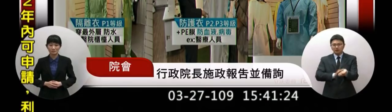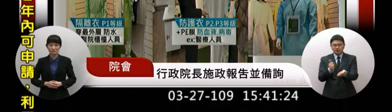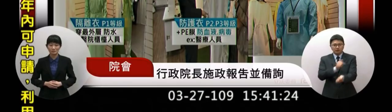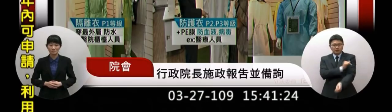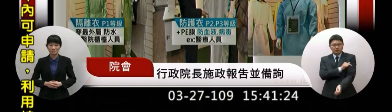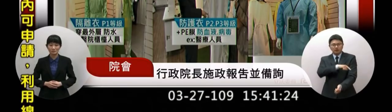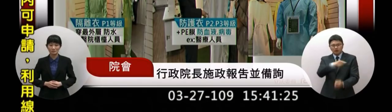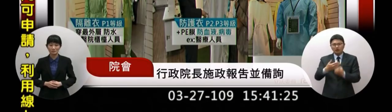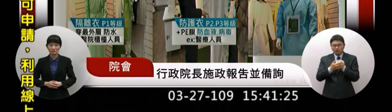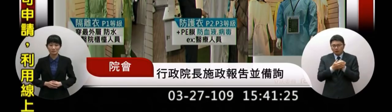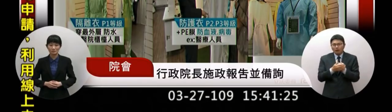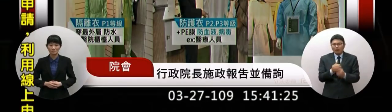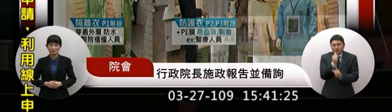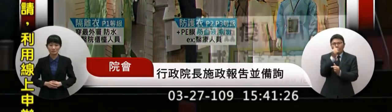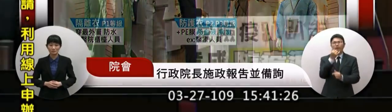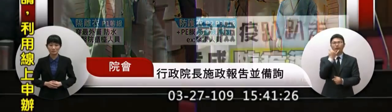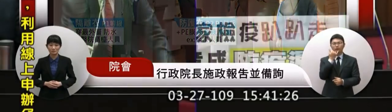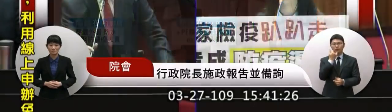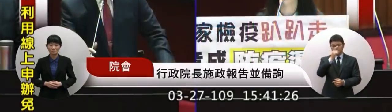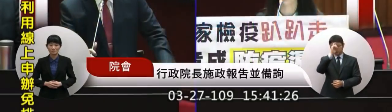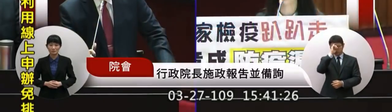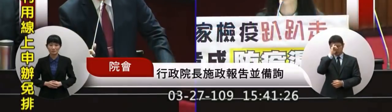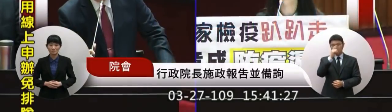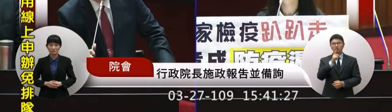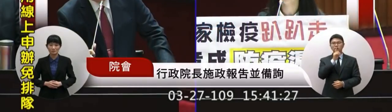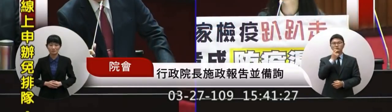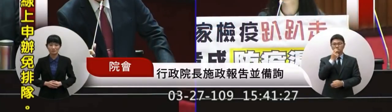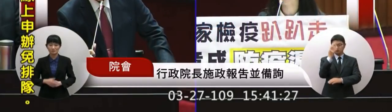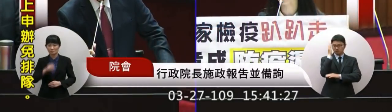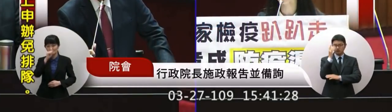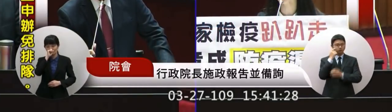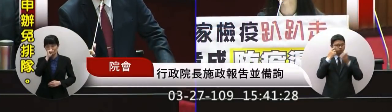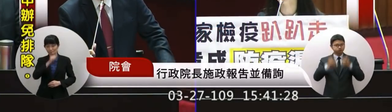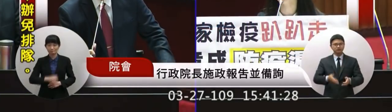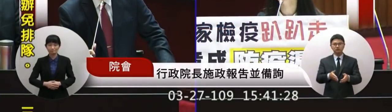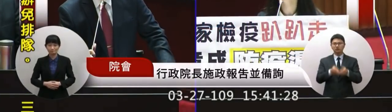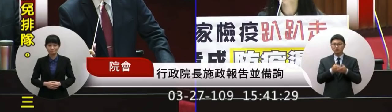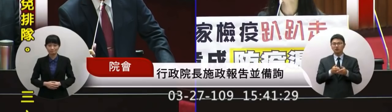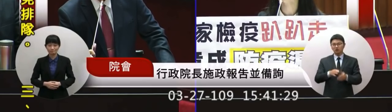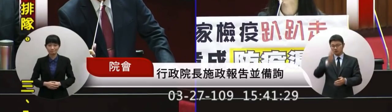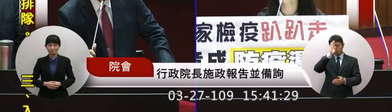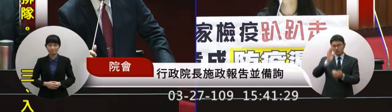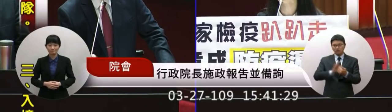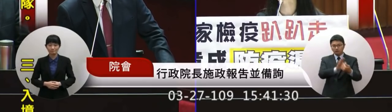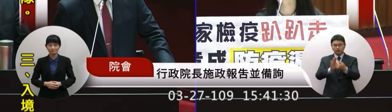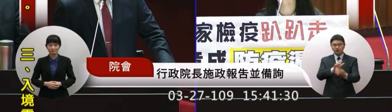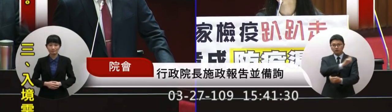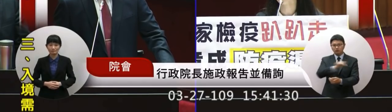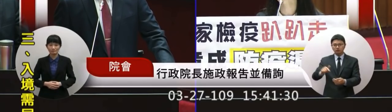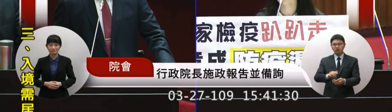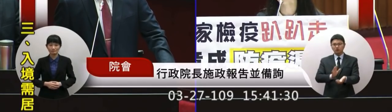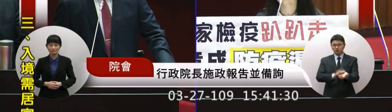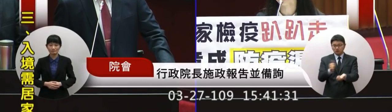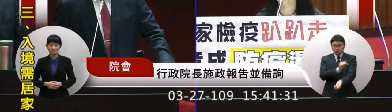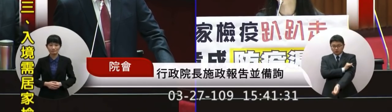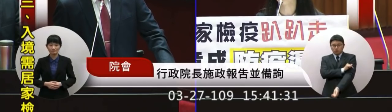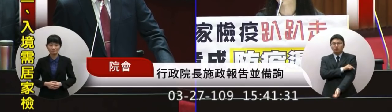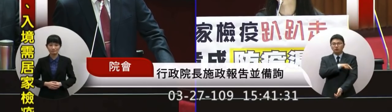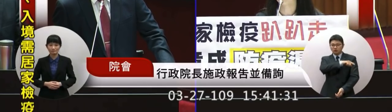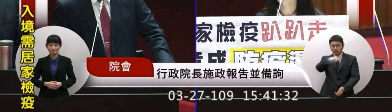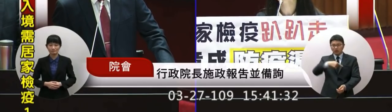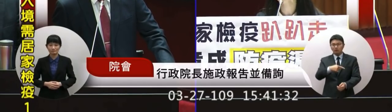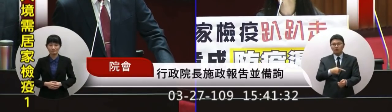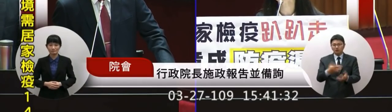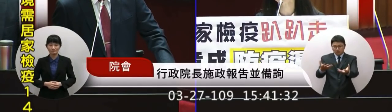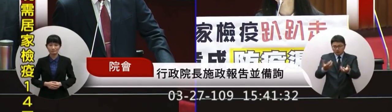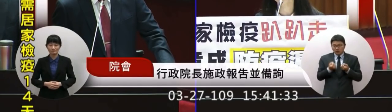员。所以就这个部分，我们也希望中央能够重视，就是说我们的防疫物资到底第一线的医护人员有没有拿到该有的